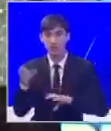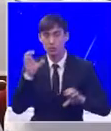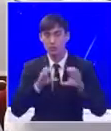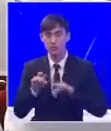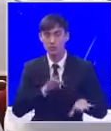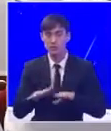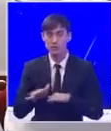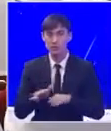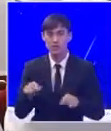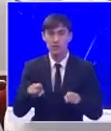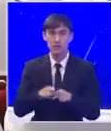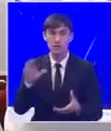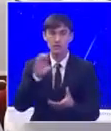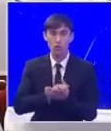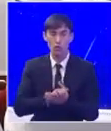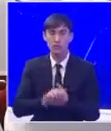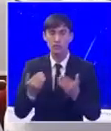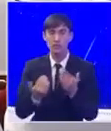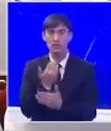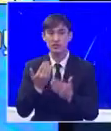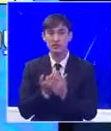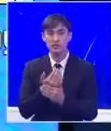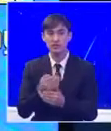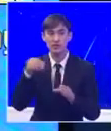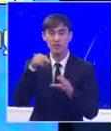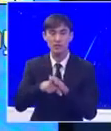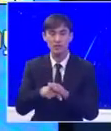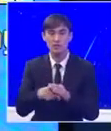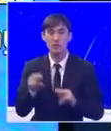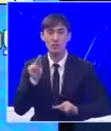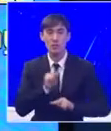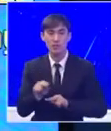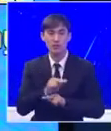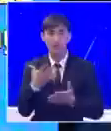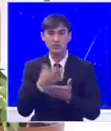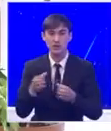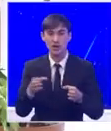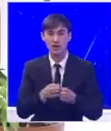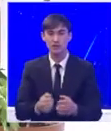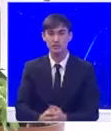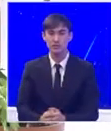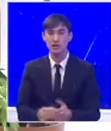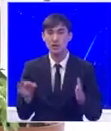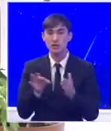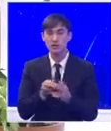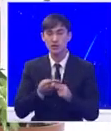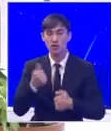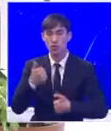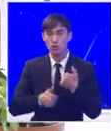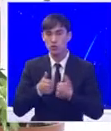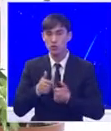образовательном процессе, а также ознакомились с новаторскими внедрениями преподавания своих коллег. Целью данного конкурса